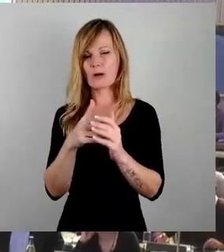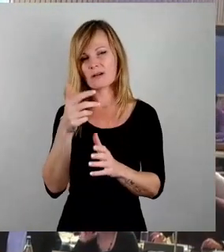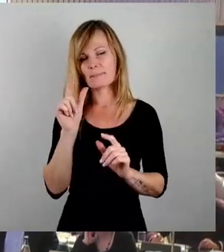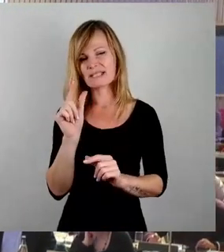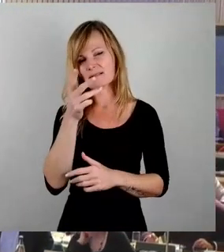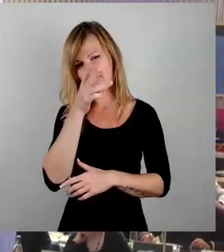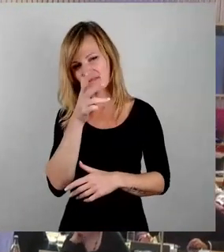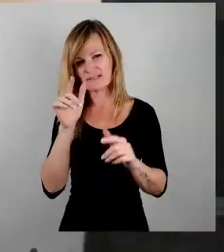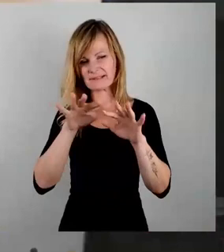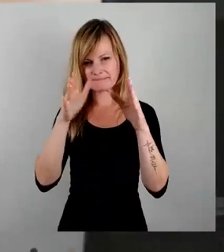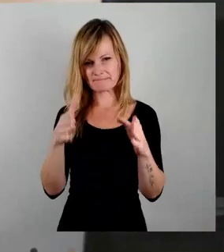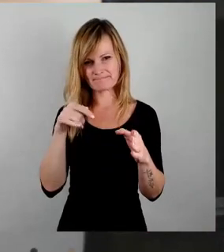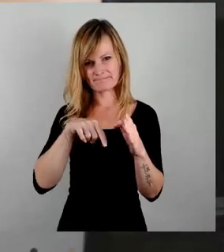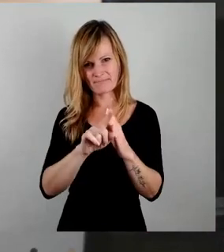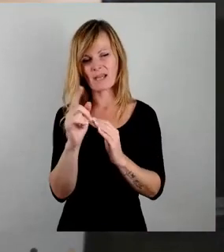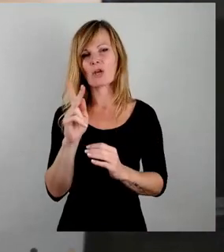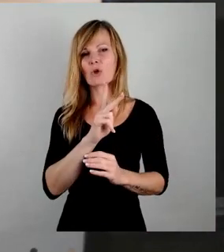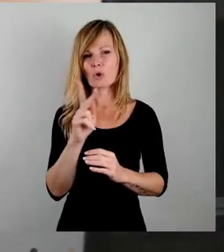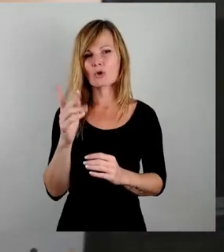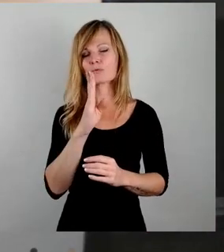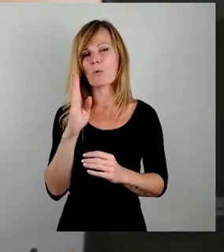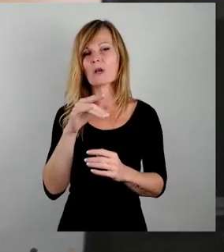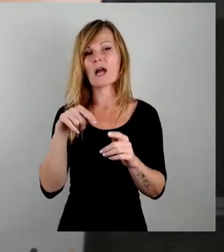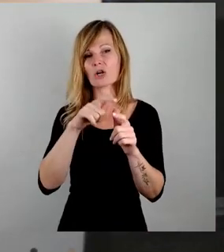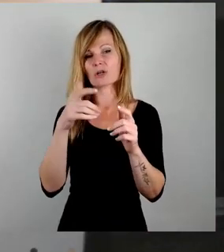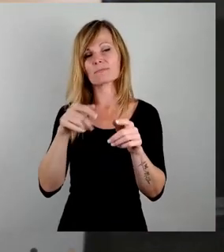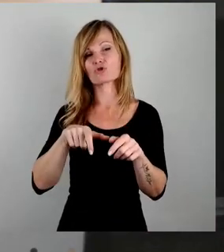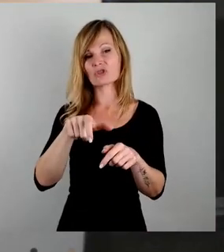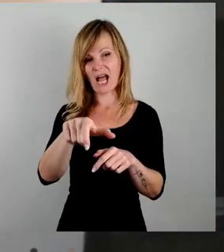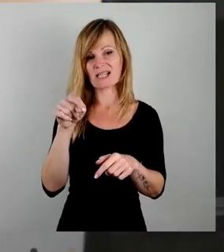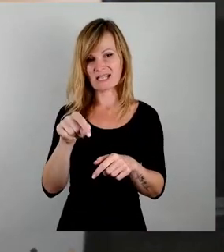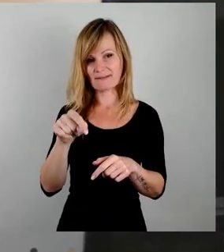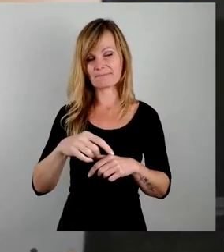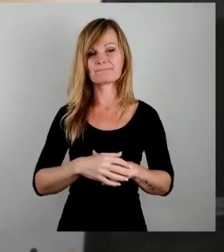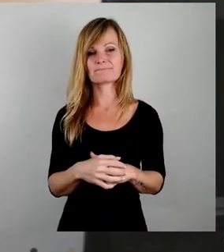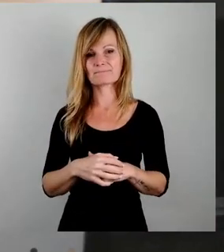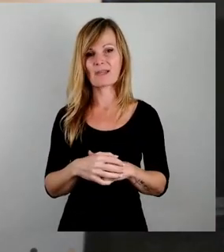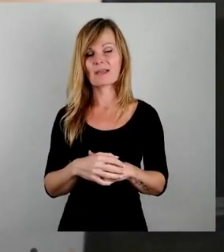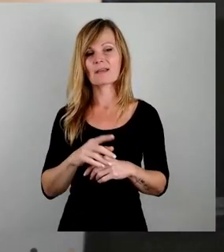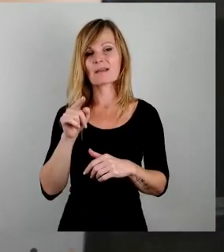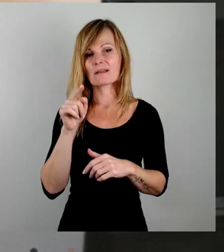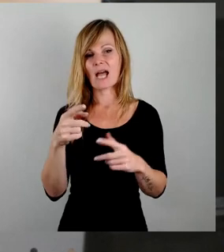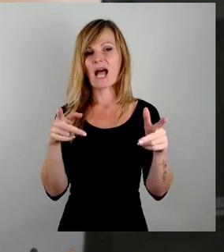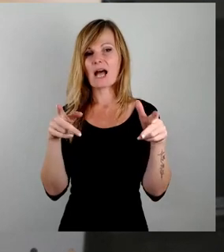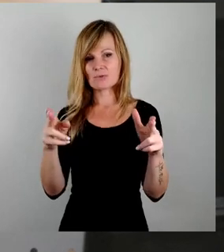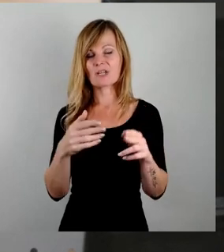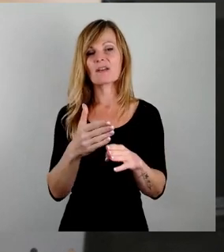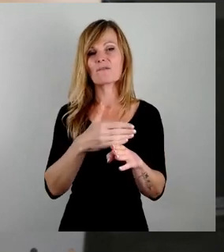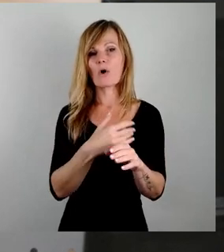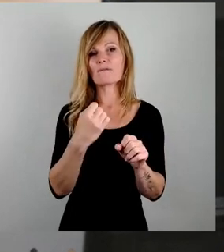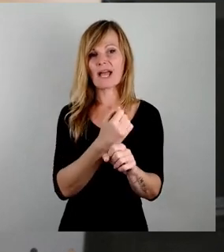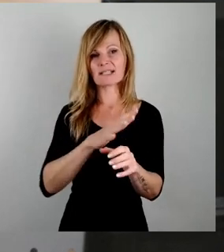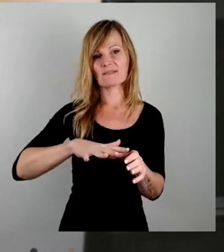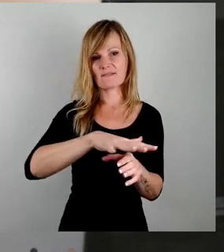handelt sich dabei um die Kötzschenbroder Straße, und zwar der Abschnitt am Vorwerksfeld,